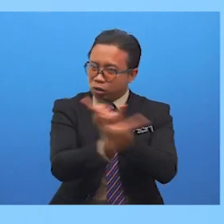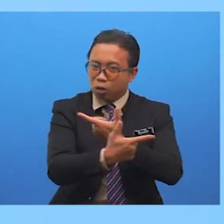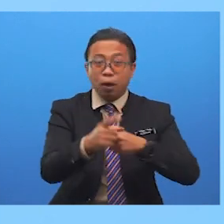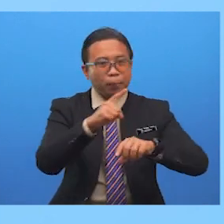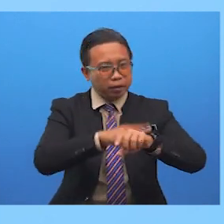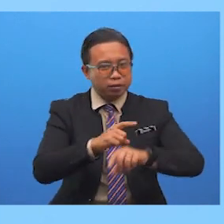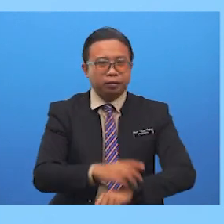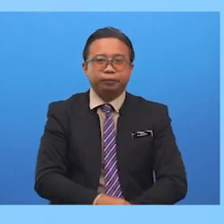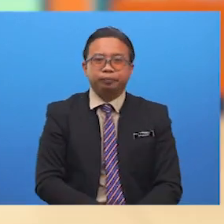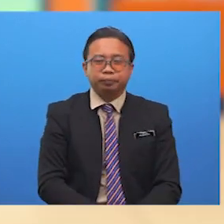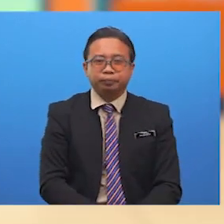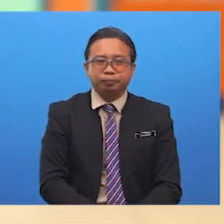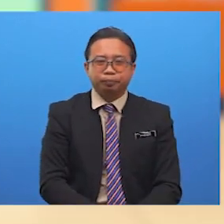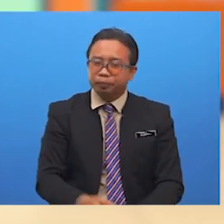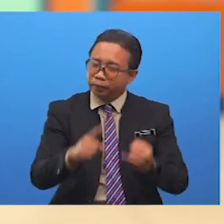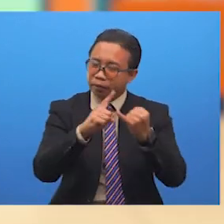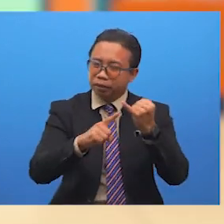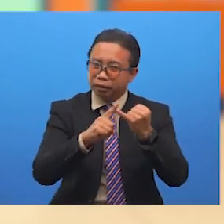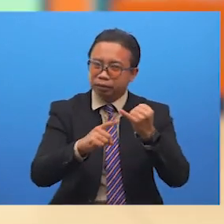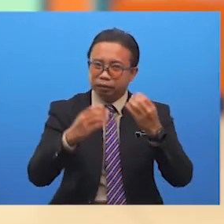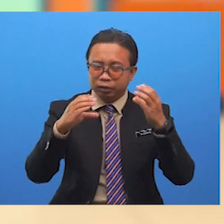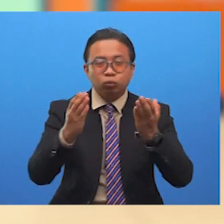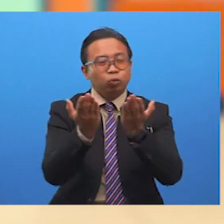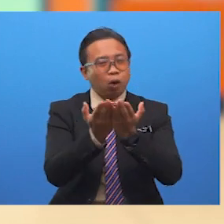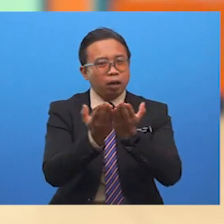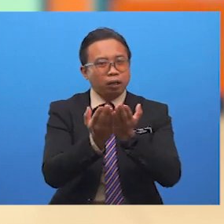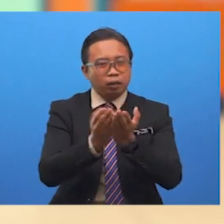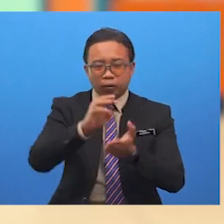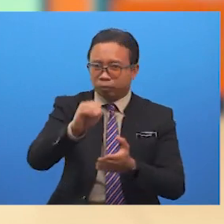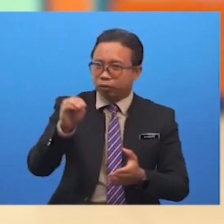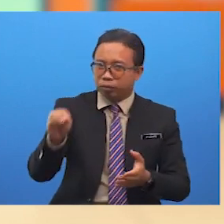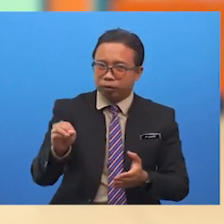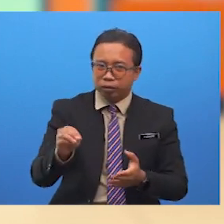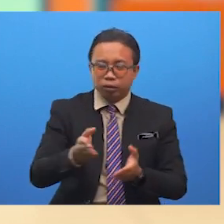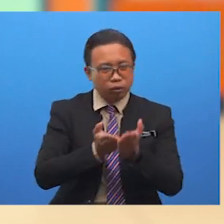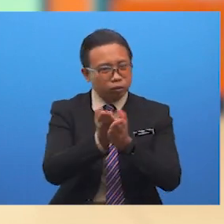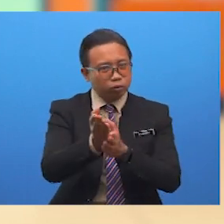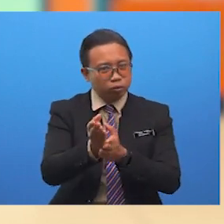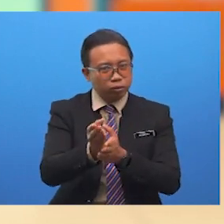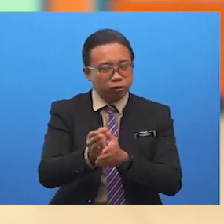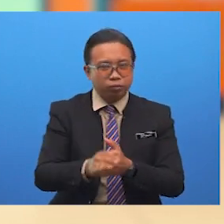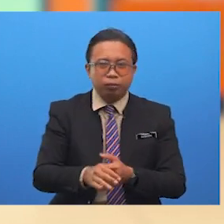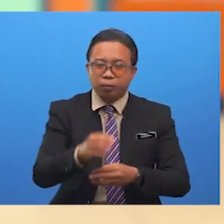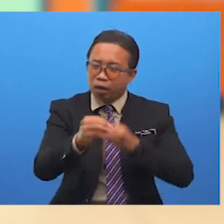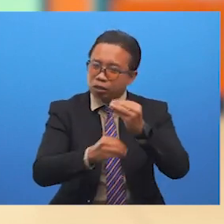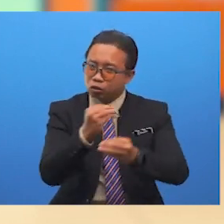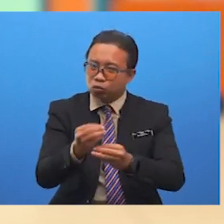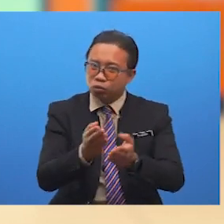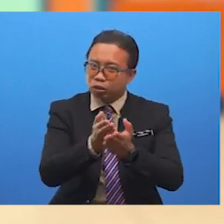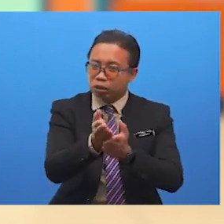melawan masa akhir kata chegou doakan agar murid-murid terus maju kehadapan